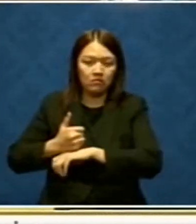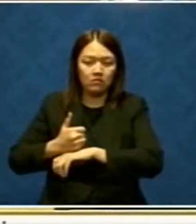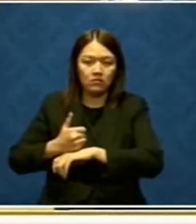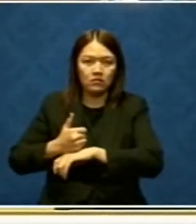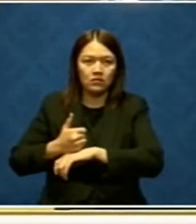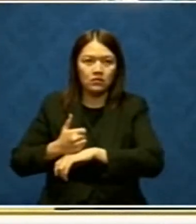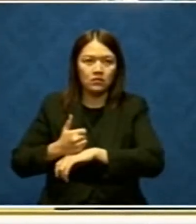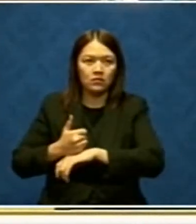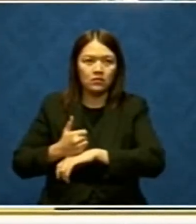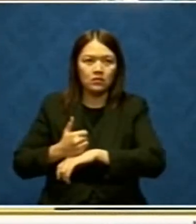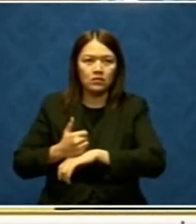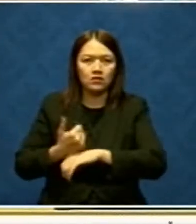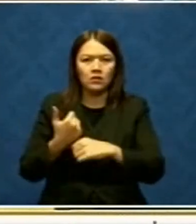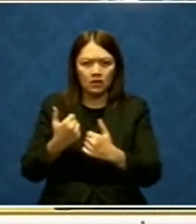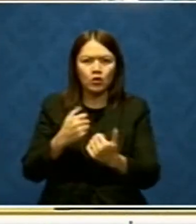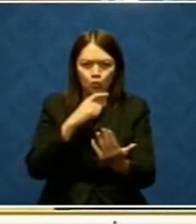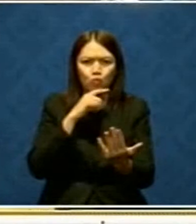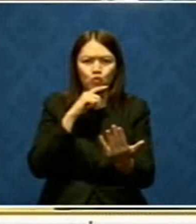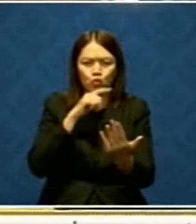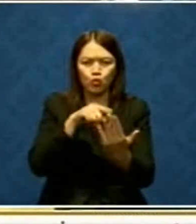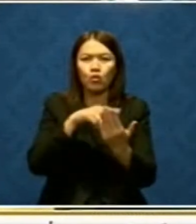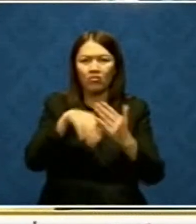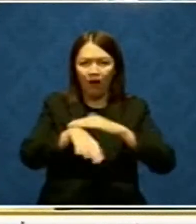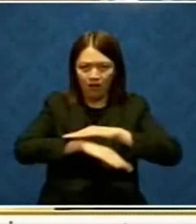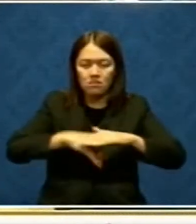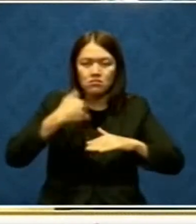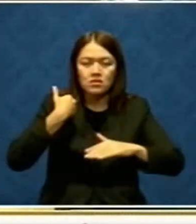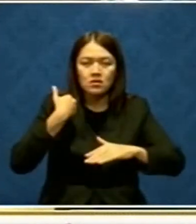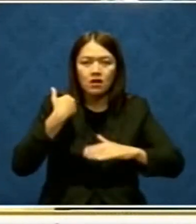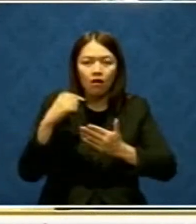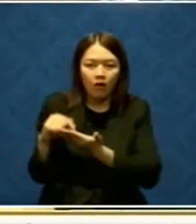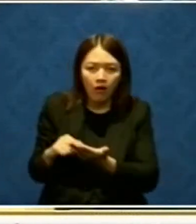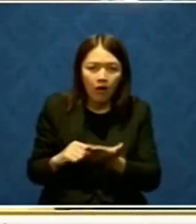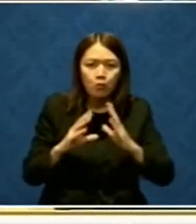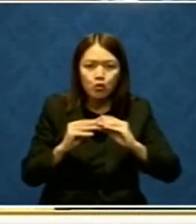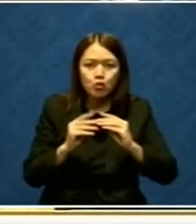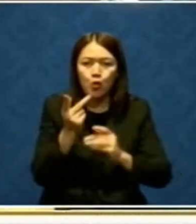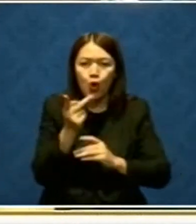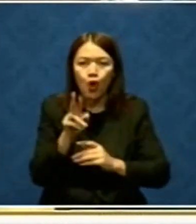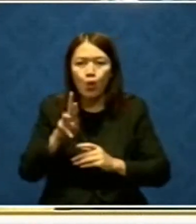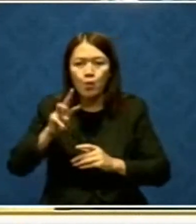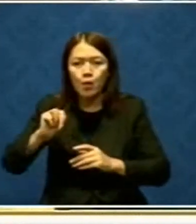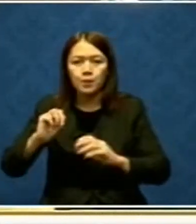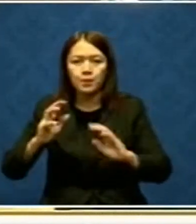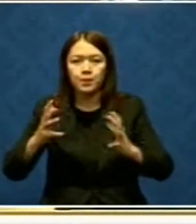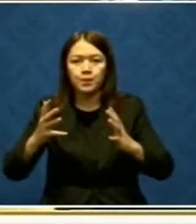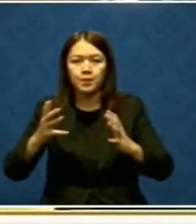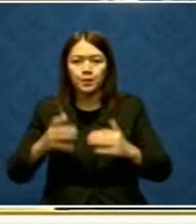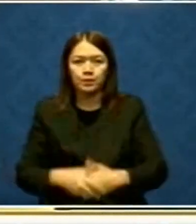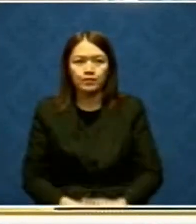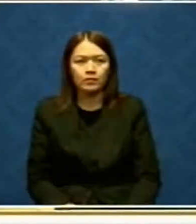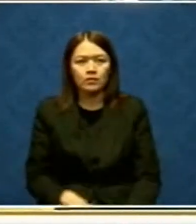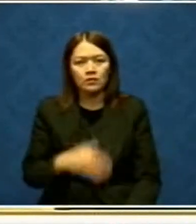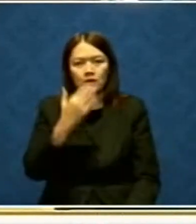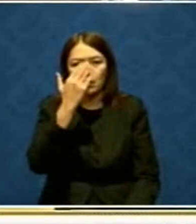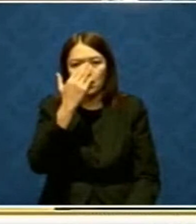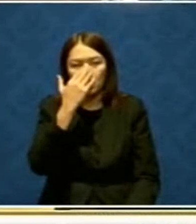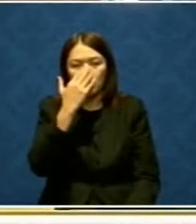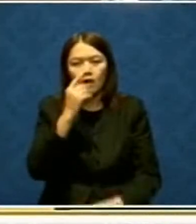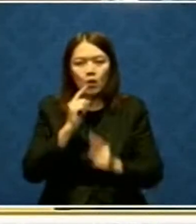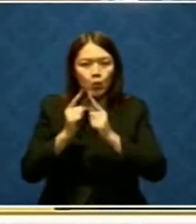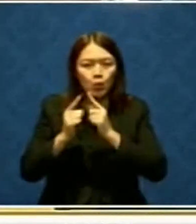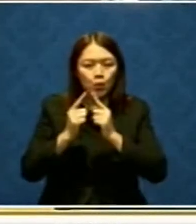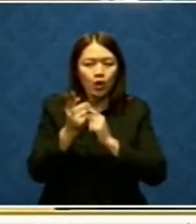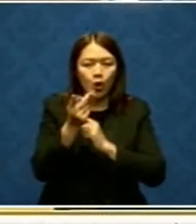แล้วแล้วก็ส่งให้ท่านแล้วตอนนี้น่าจะอยู่ในมือท่านแล้วท่านก็ไม่ได้เอาเข้าประชุมครม.ที่ผ่านมาเหมือนกันผมก็ไม่รู้ทำไมท่านยังไม่เอาเข้าไปคุ